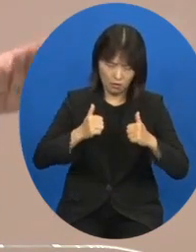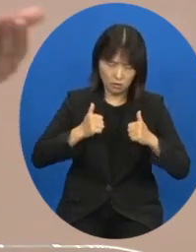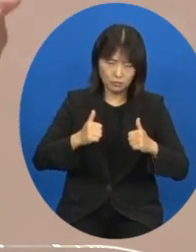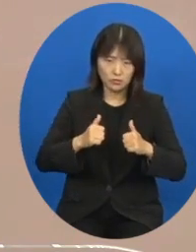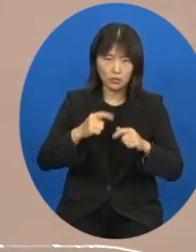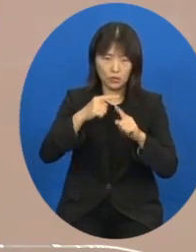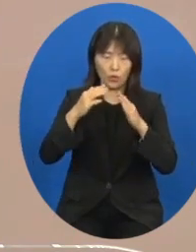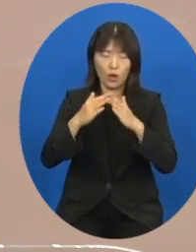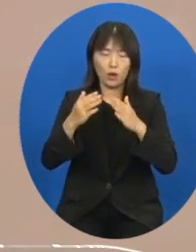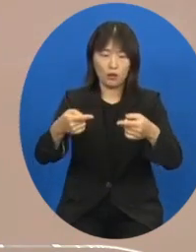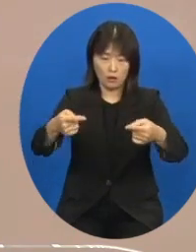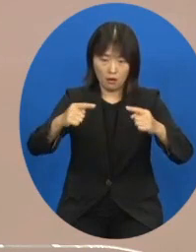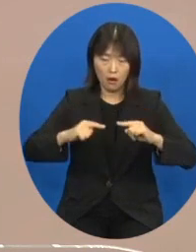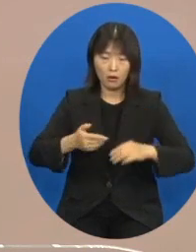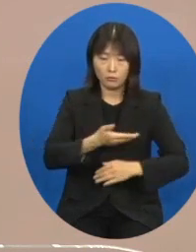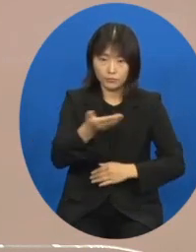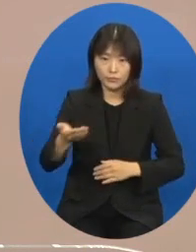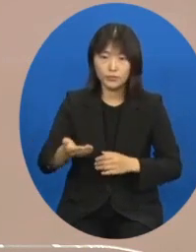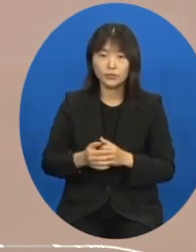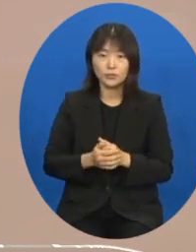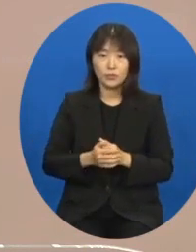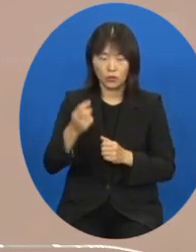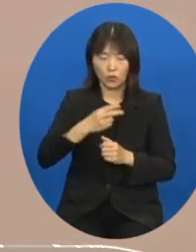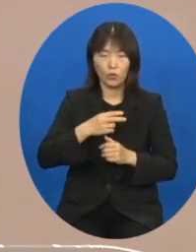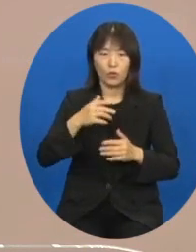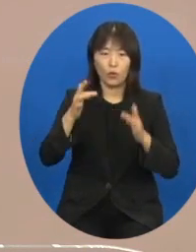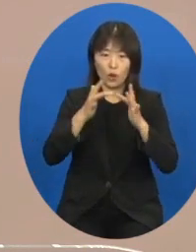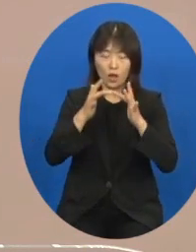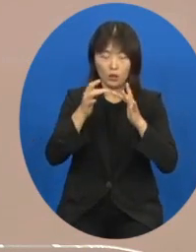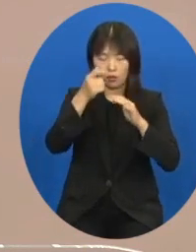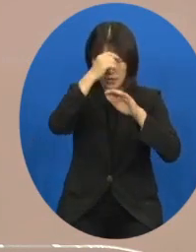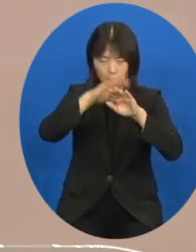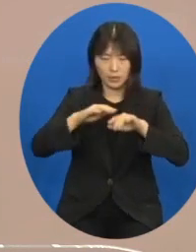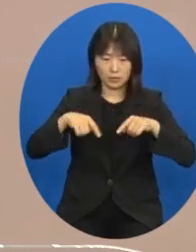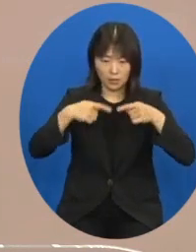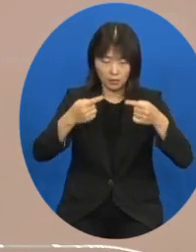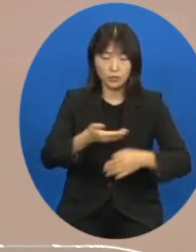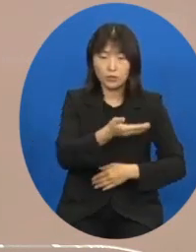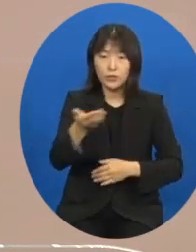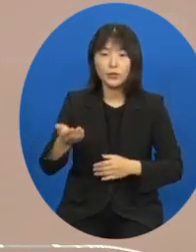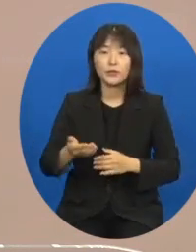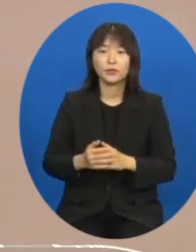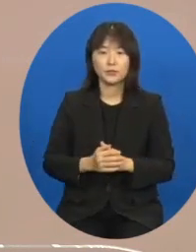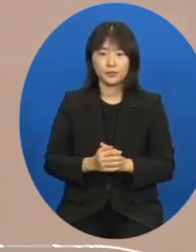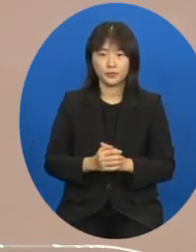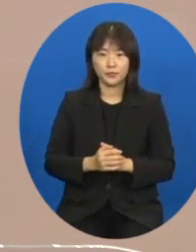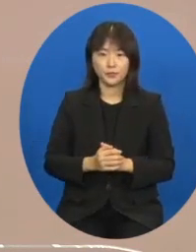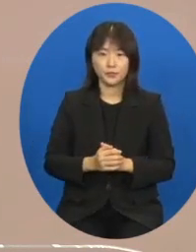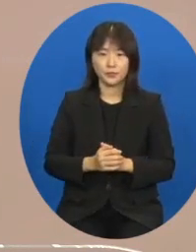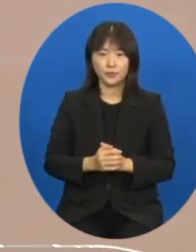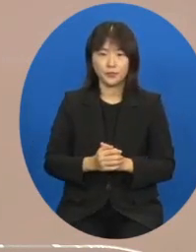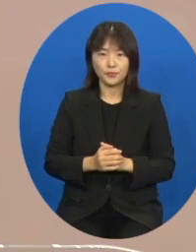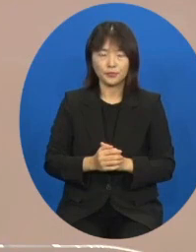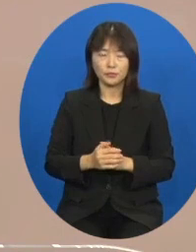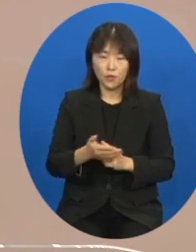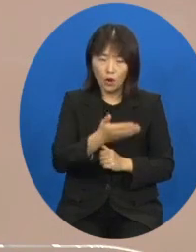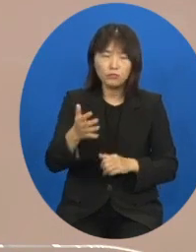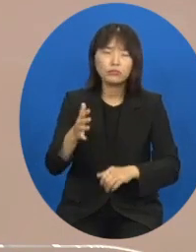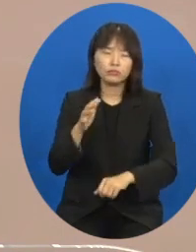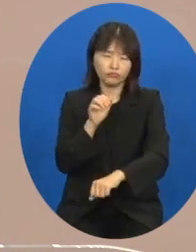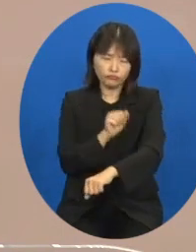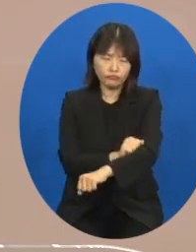이렇게 교회에 나오신 분, 또 영상으로 이 예배에 참여하시는 여러분, 여러분들이 잘하고 계신